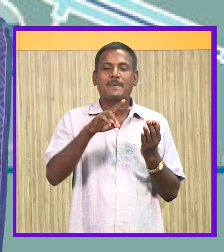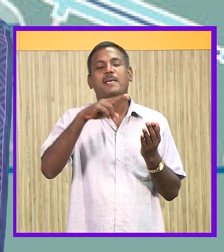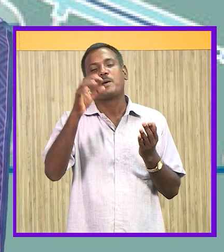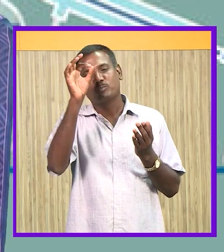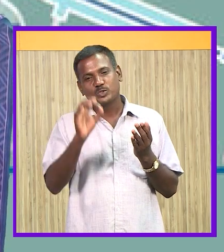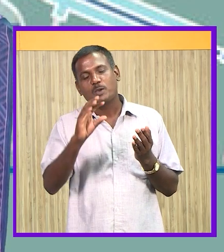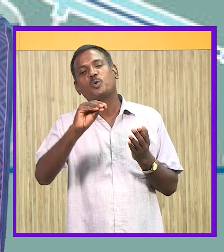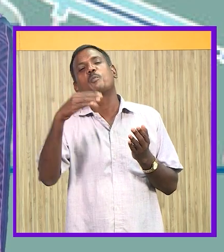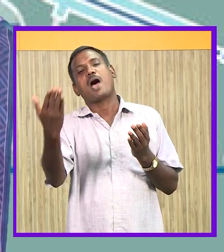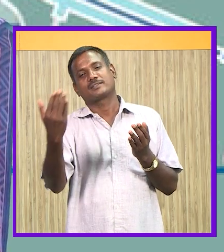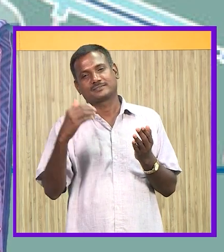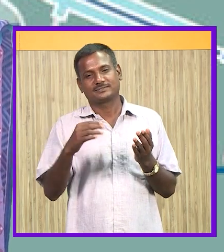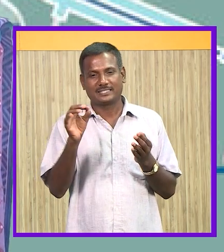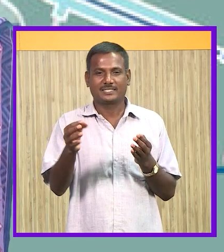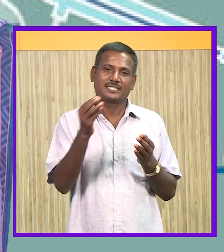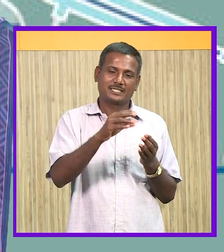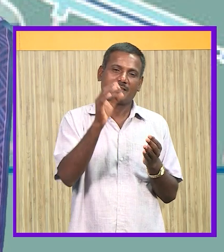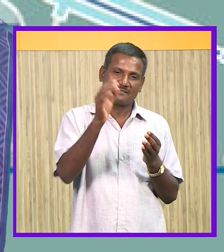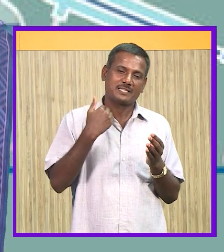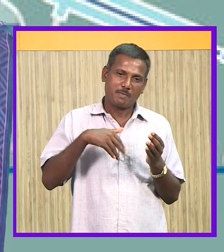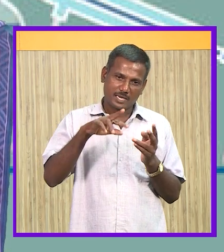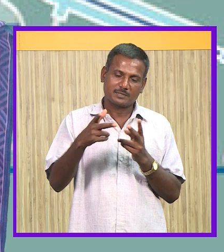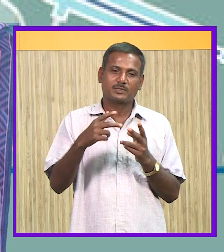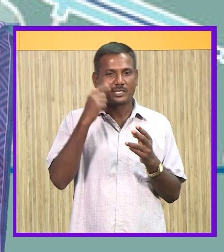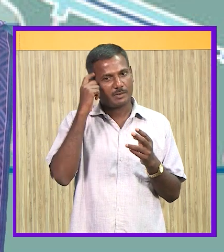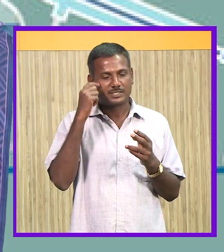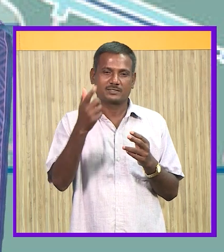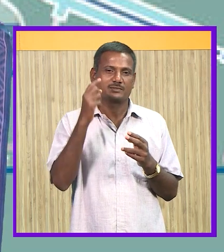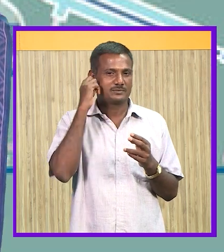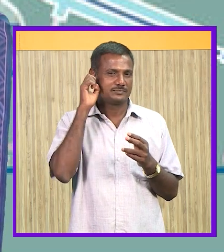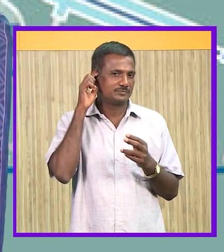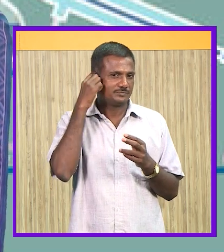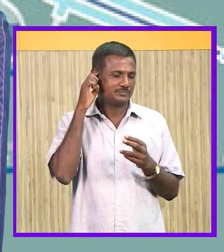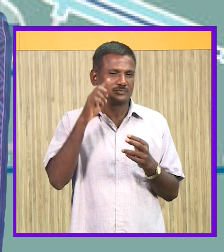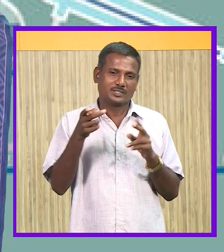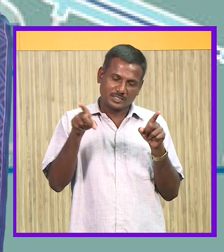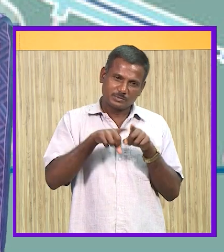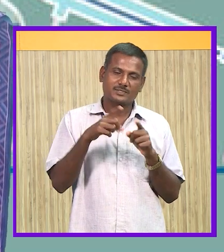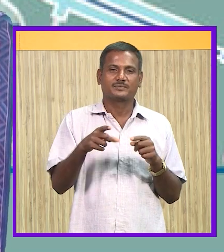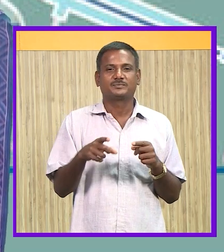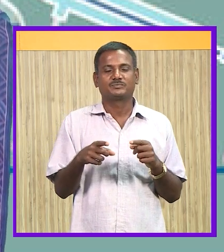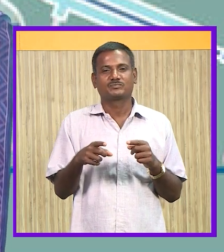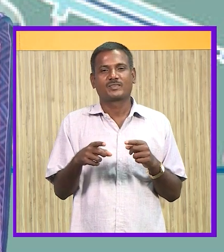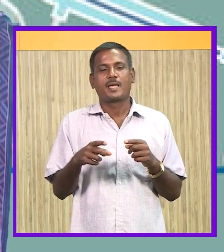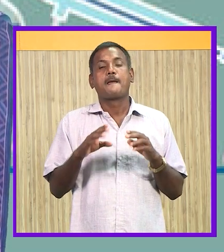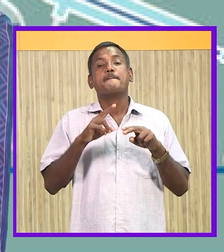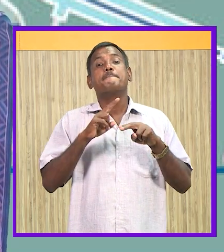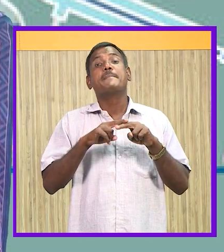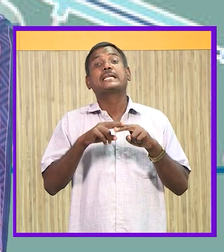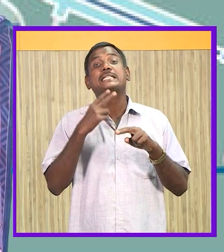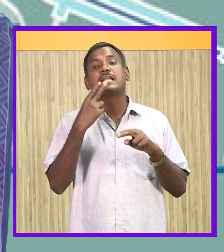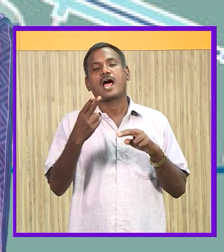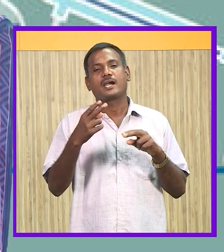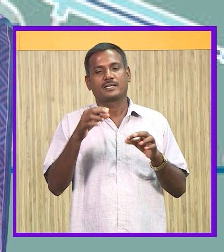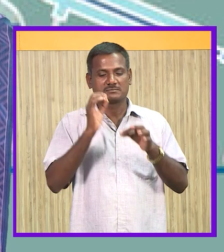புதிய பொருளாக மாறுகிறது. இதிலிருந்து இது ஒரு வேதி மாற்றம் என்பதை நாம் தெரிந்து கொள்ளலாம். அதே போலவே மெக்னீசியம் நாடாவை